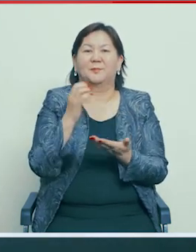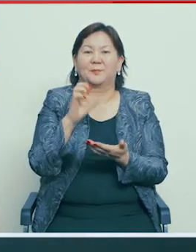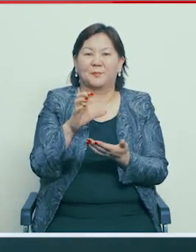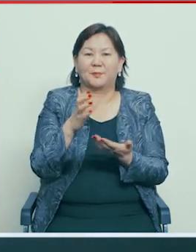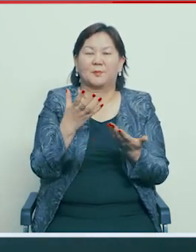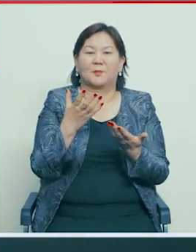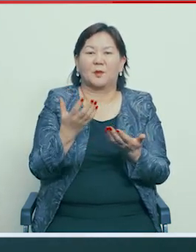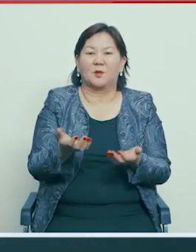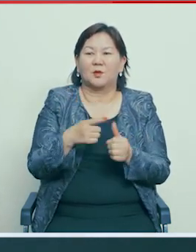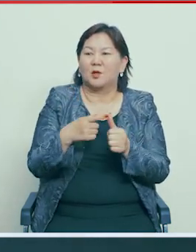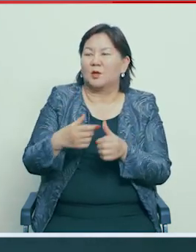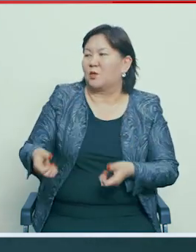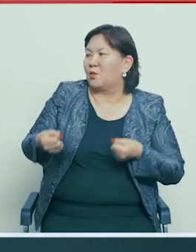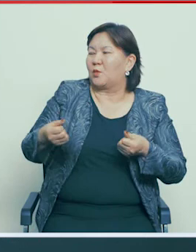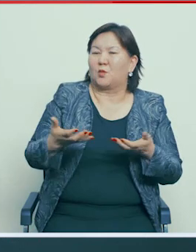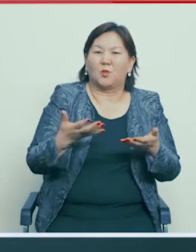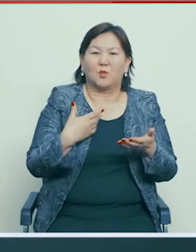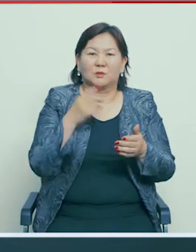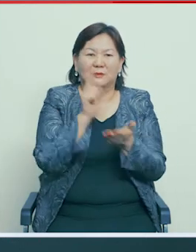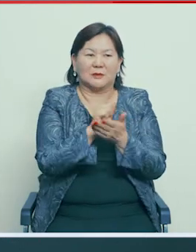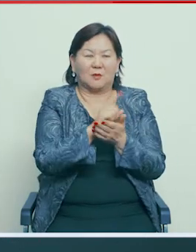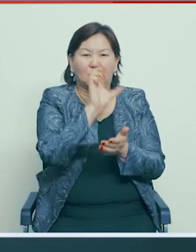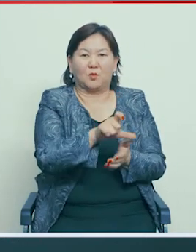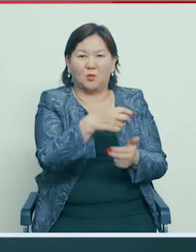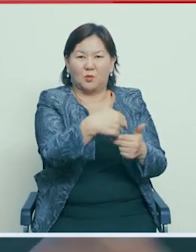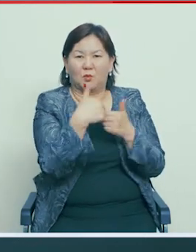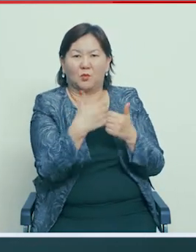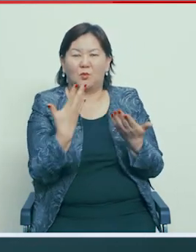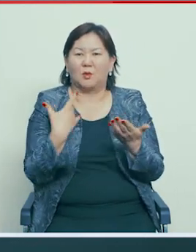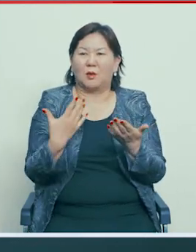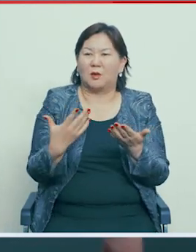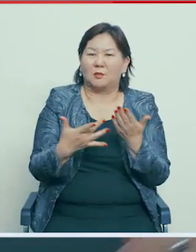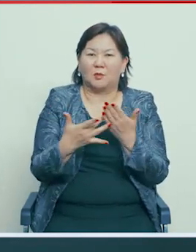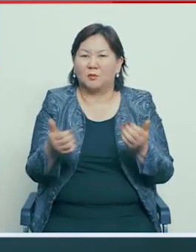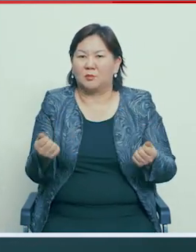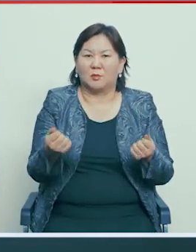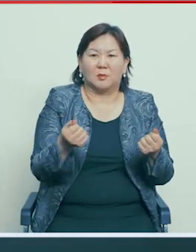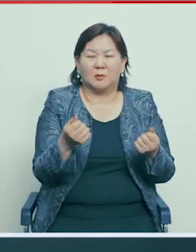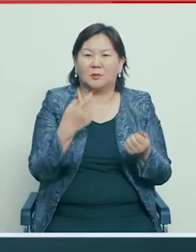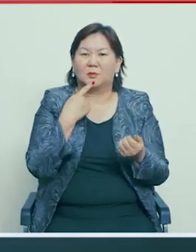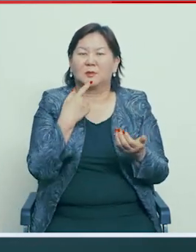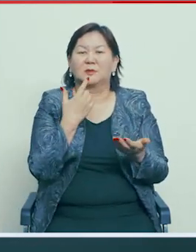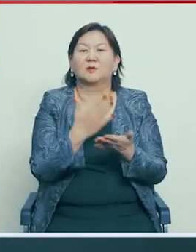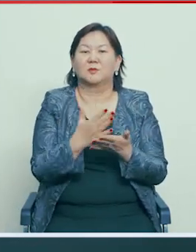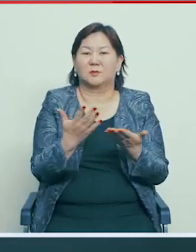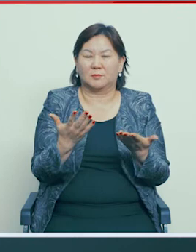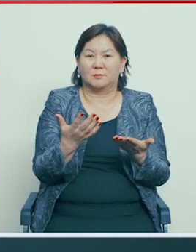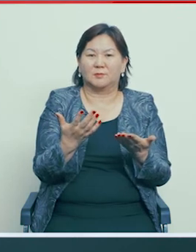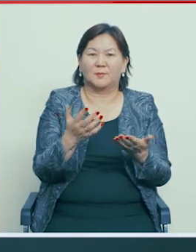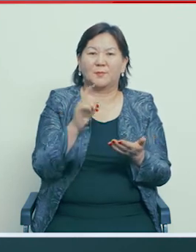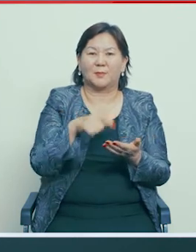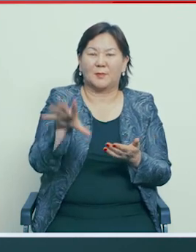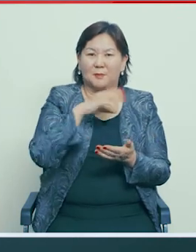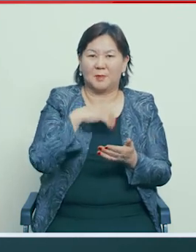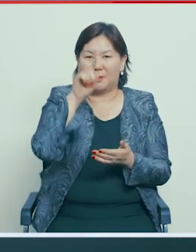тийм хин өргөхөө тэгэл ерөөсөө заавал нэг хүн одоо тоног төхөөрөмжүүд нь байхгүй учраас дагаж хэвтэх болдог ч юм уу тий. Хэр чин